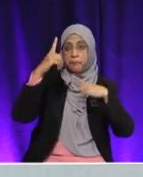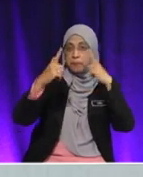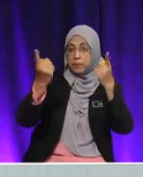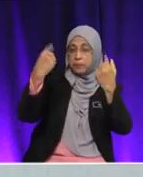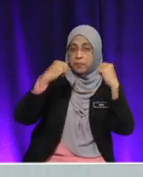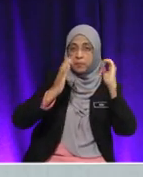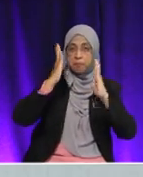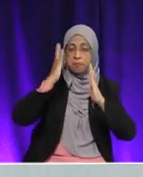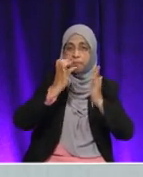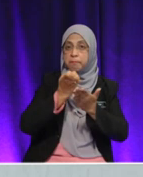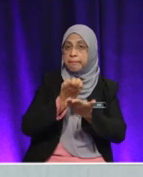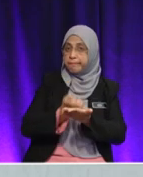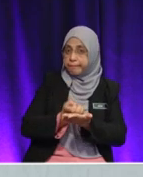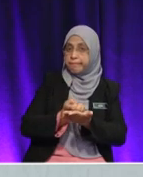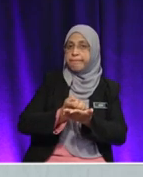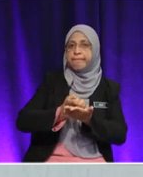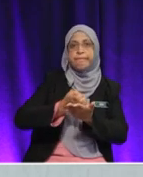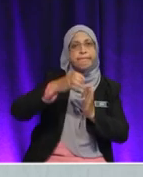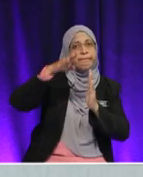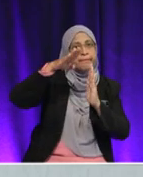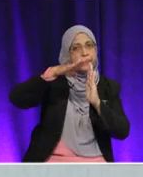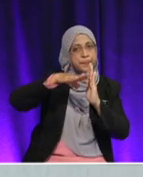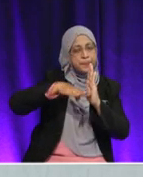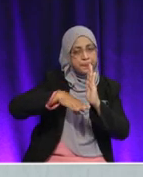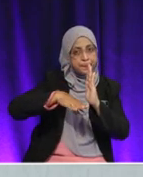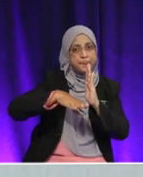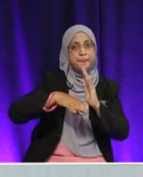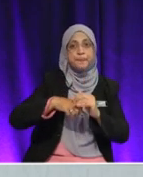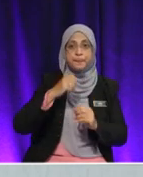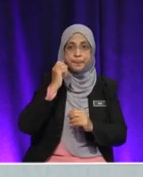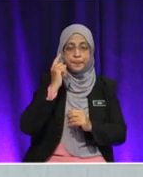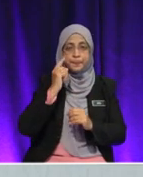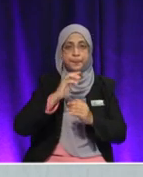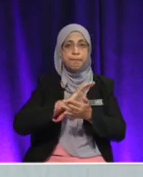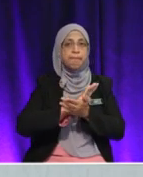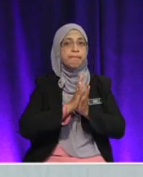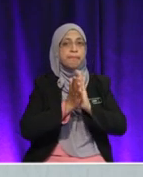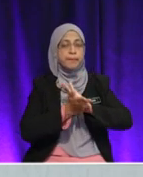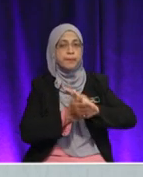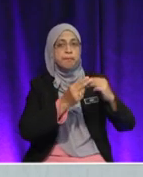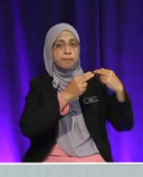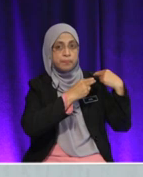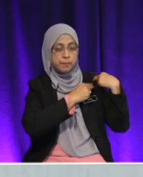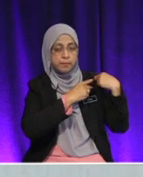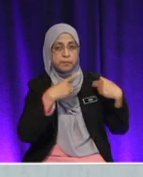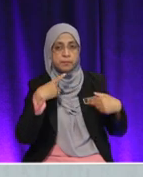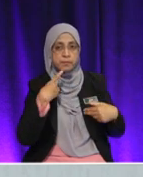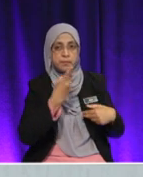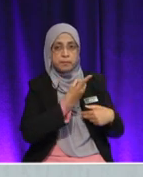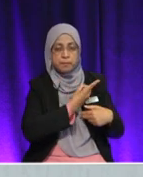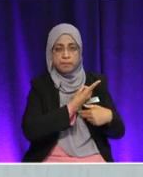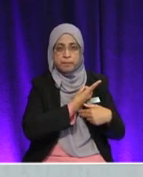Setiap tindakan yang diambil oleh individu masyarakat dan negara akan menyumbang